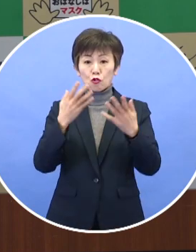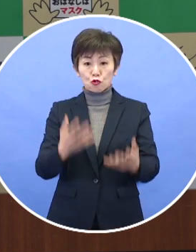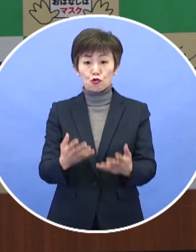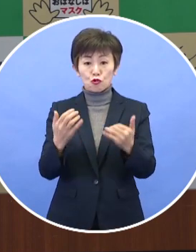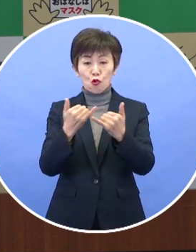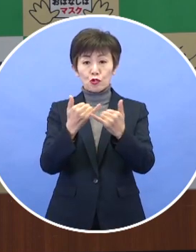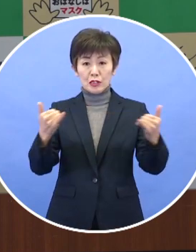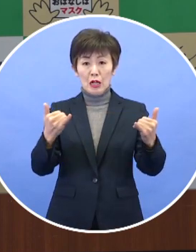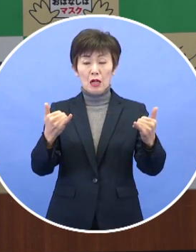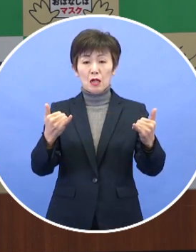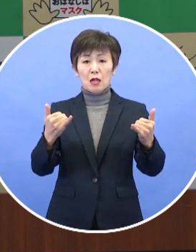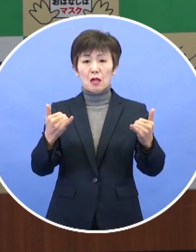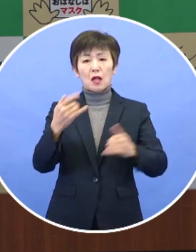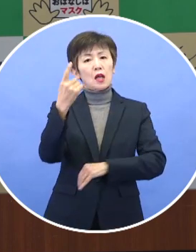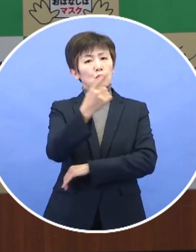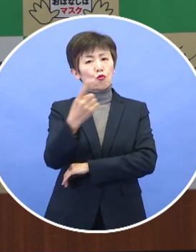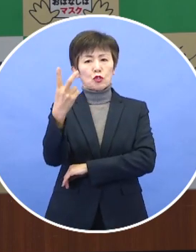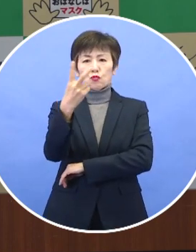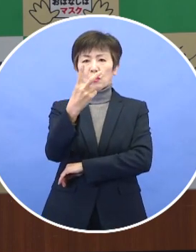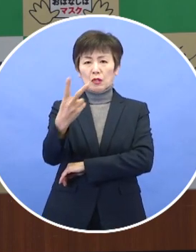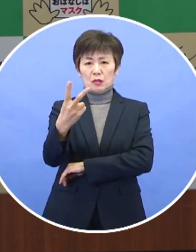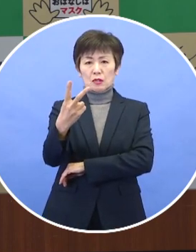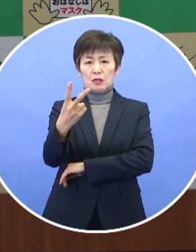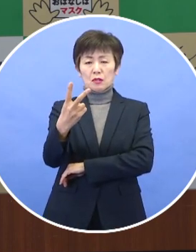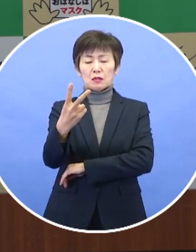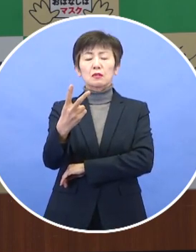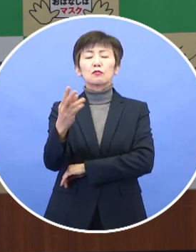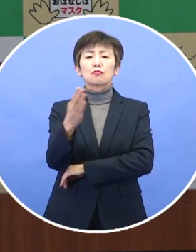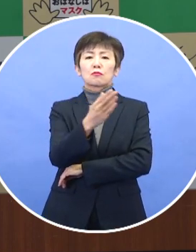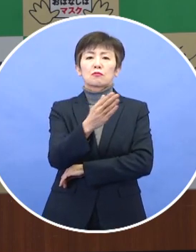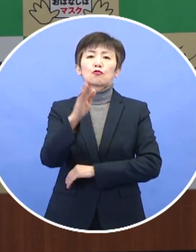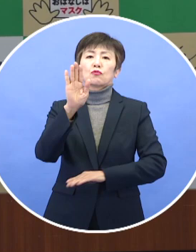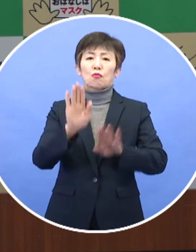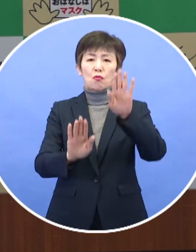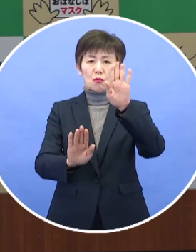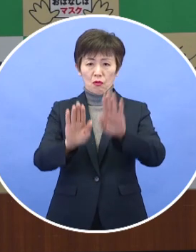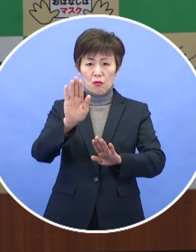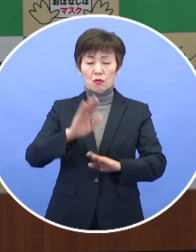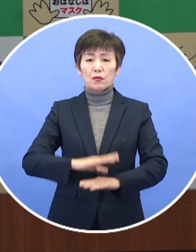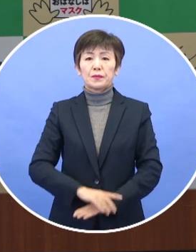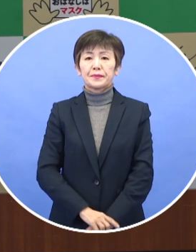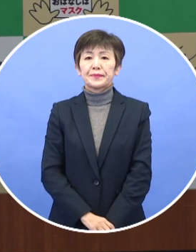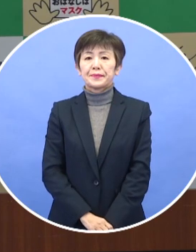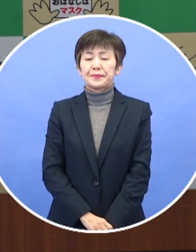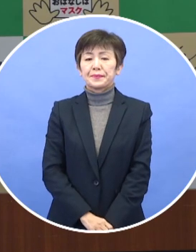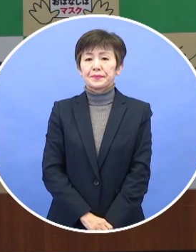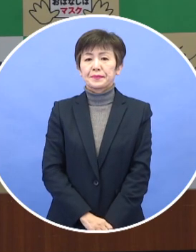の方が1人が2人になっているというような状況でございます。